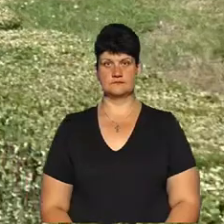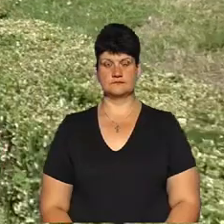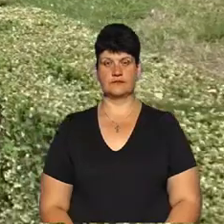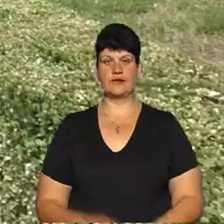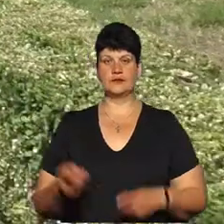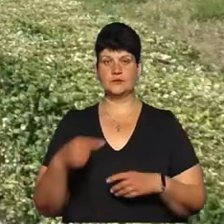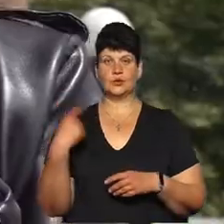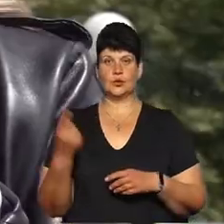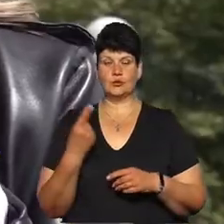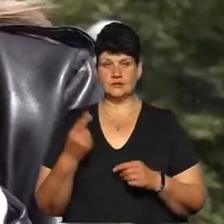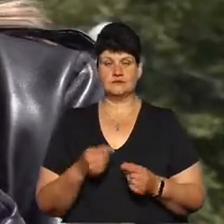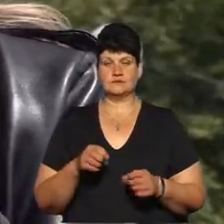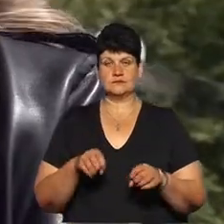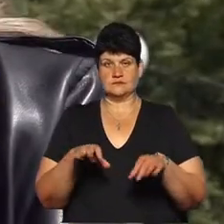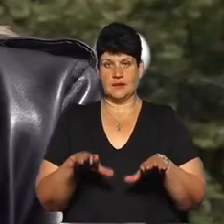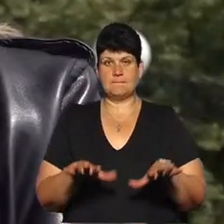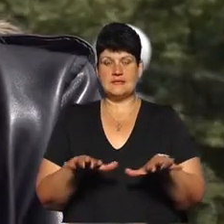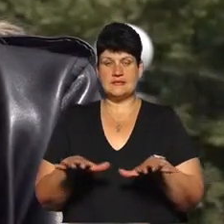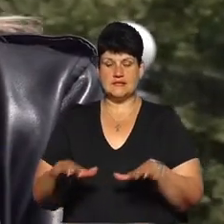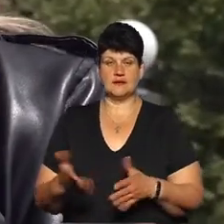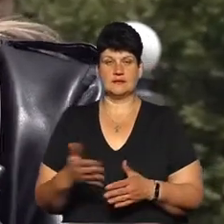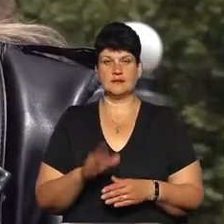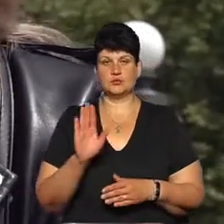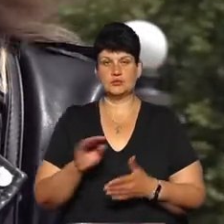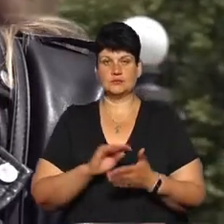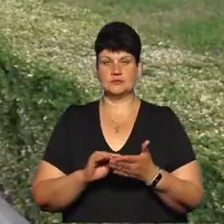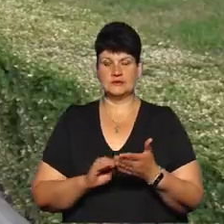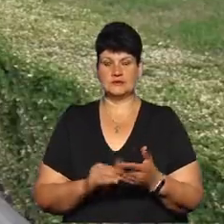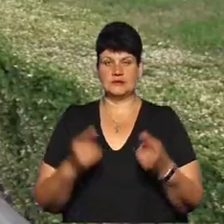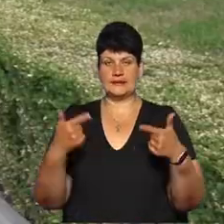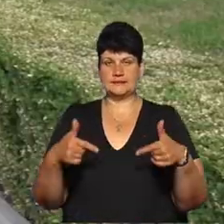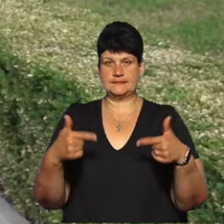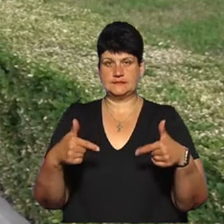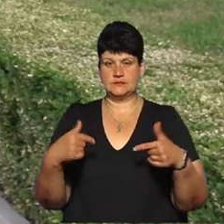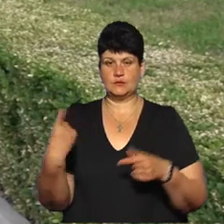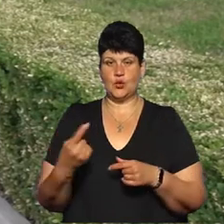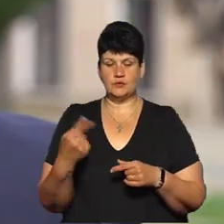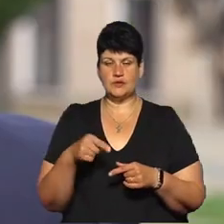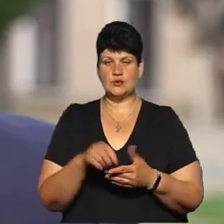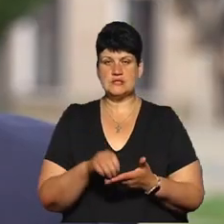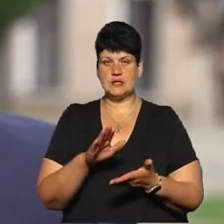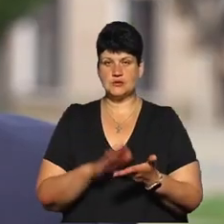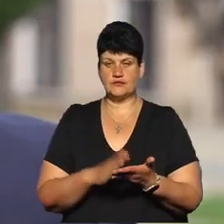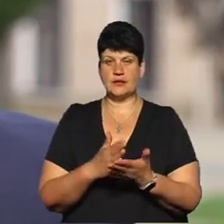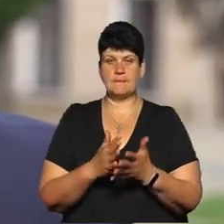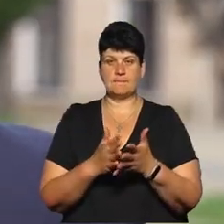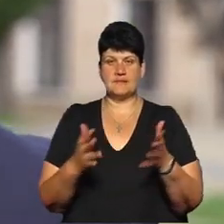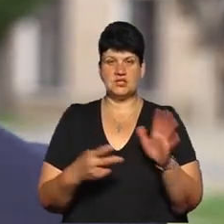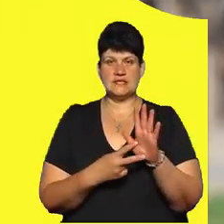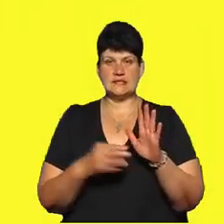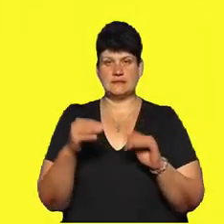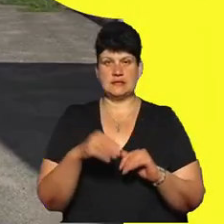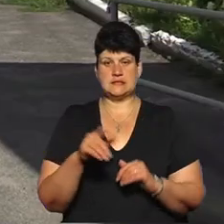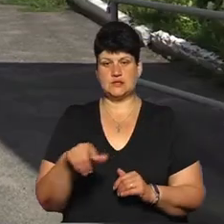На Тернопільщині визначили місця, де абітурієнти складатимуть мультипредметний тест. В області на нього зареєструвались більше 7 000 осіб.